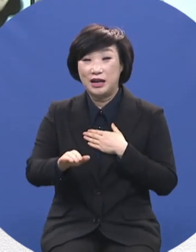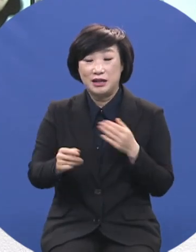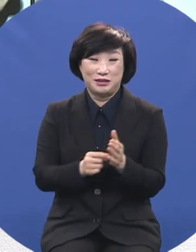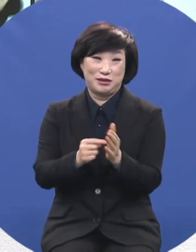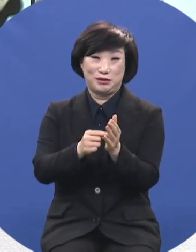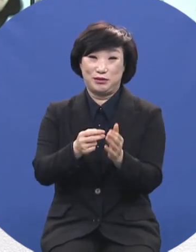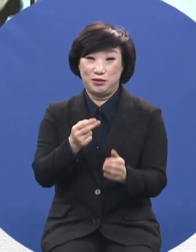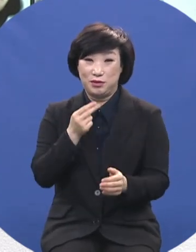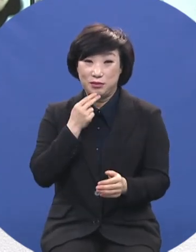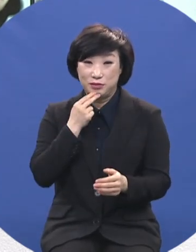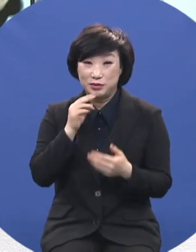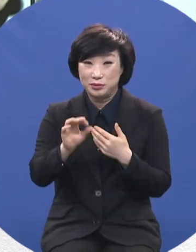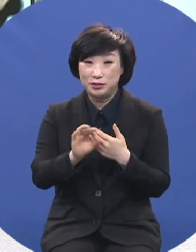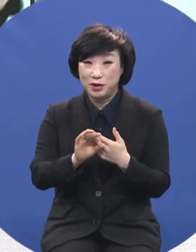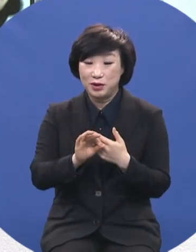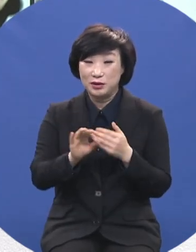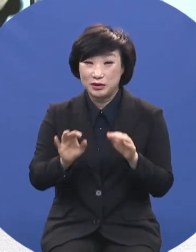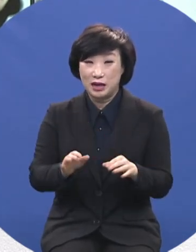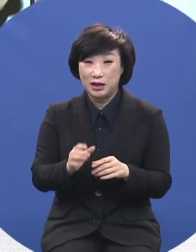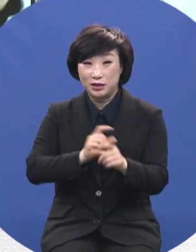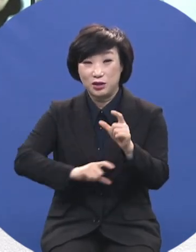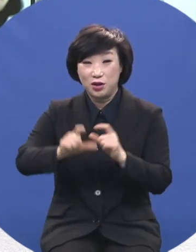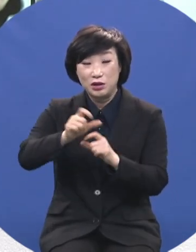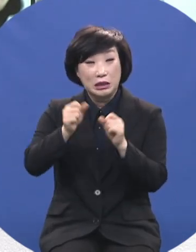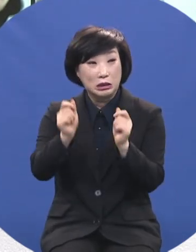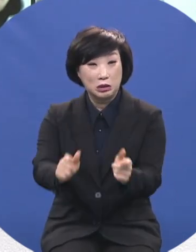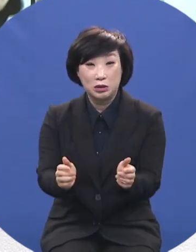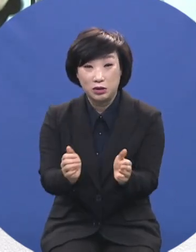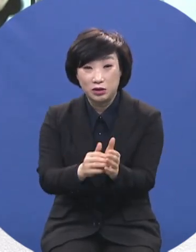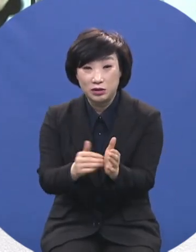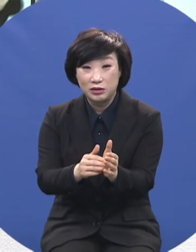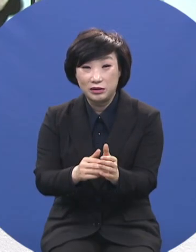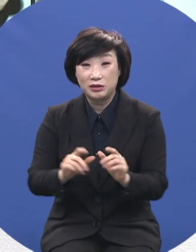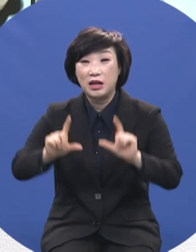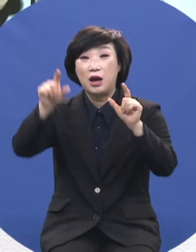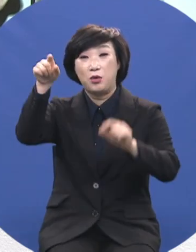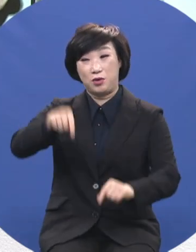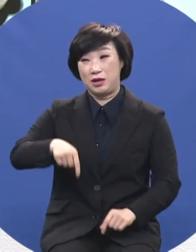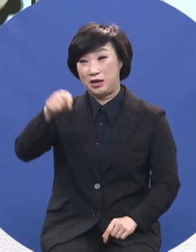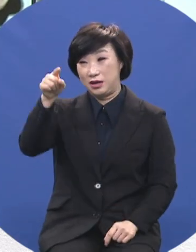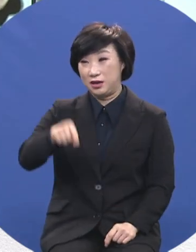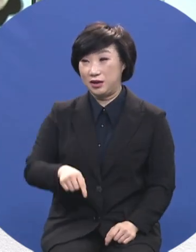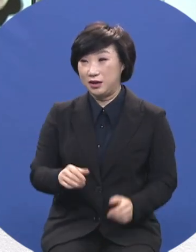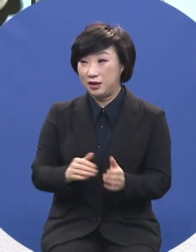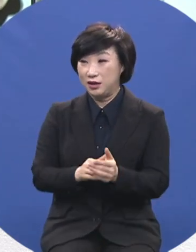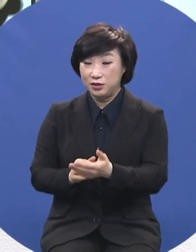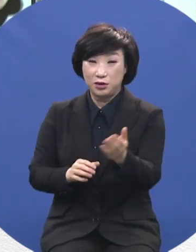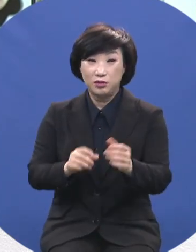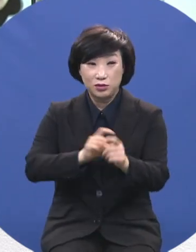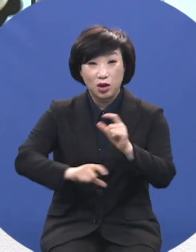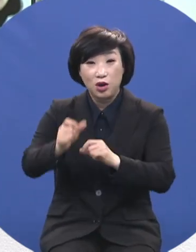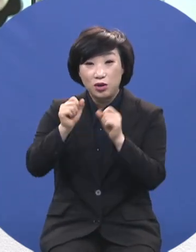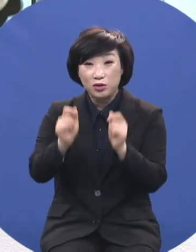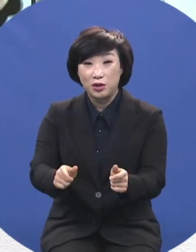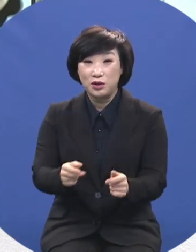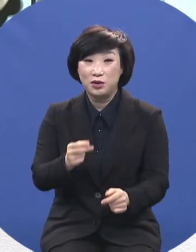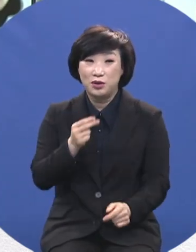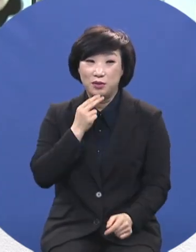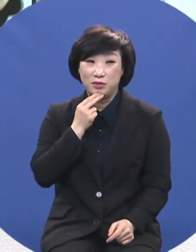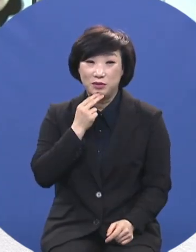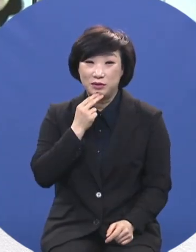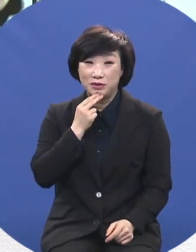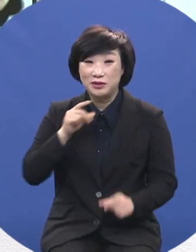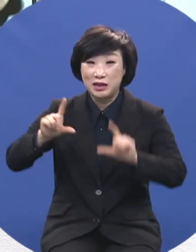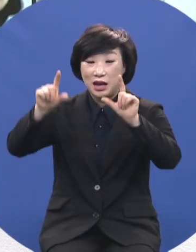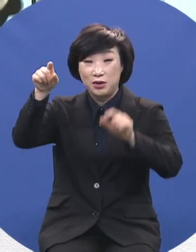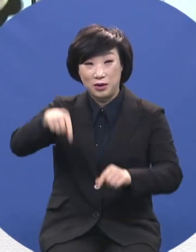서두르지 않냐면 더는 기회가 없는 날이 오고야만 한다. 더는 기회가 없는 날이.